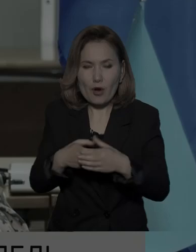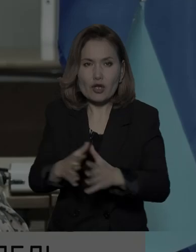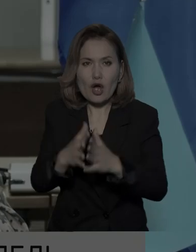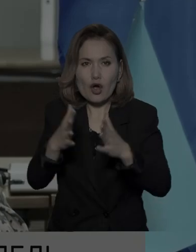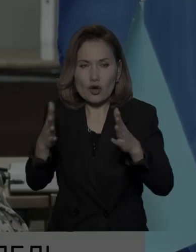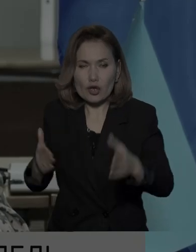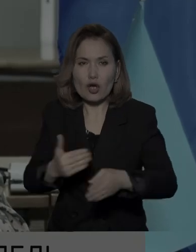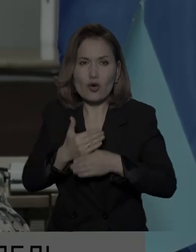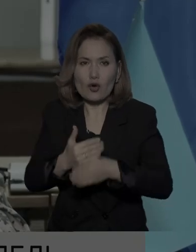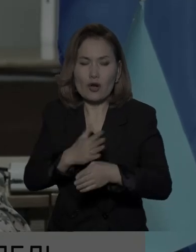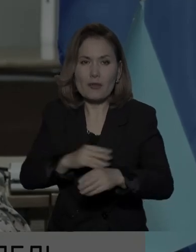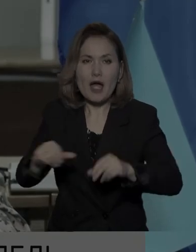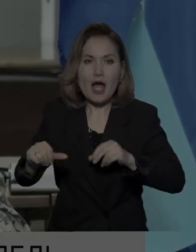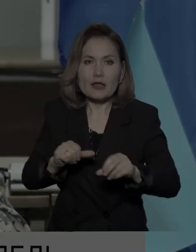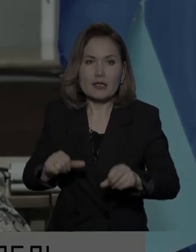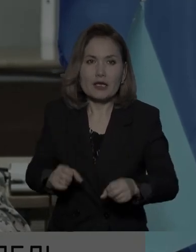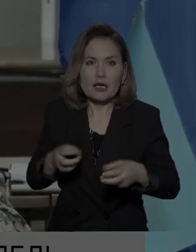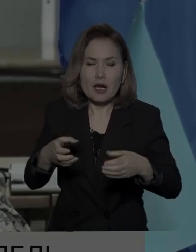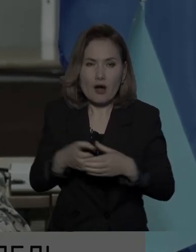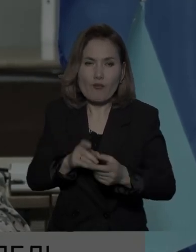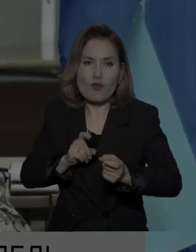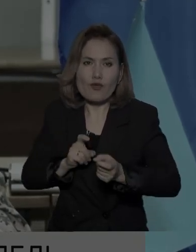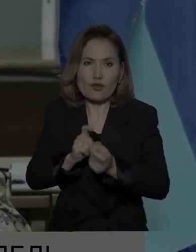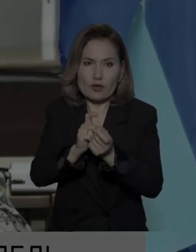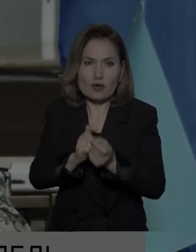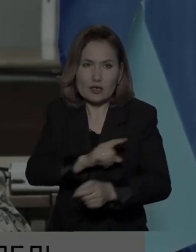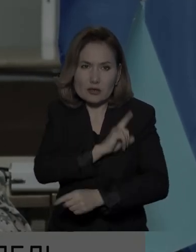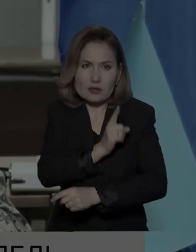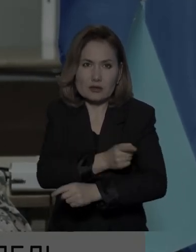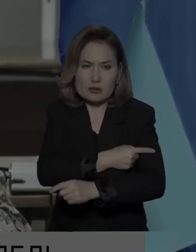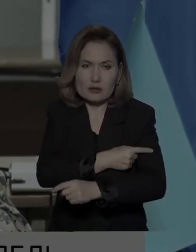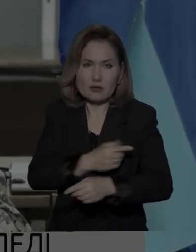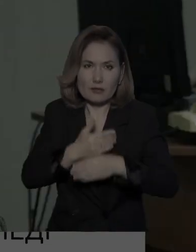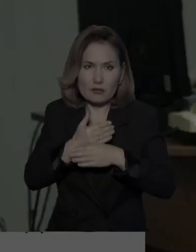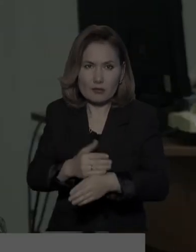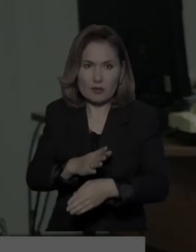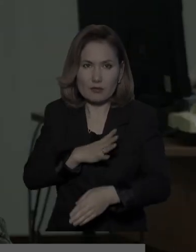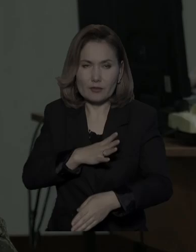құрылымды террористермен күресуге жіберуге септігін тигізді.